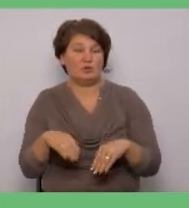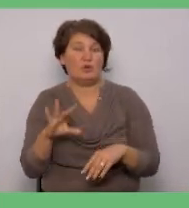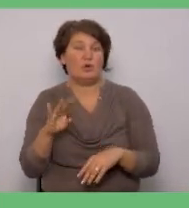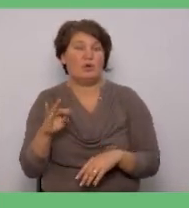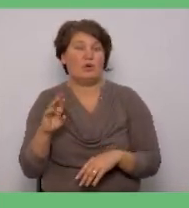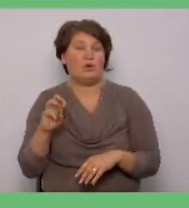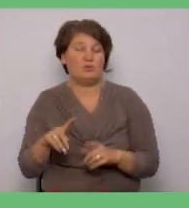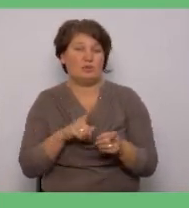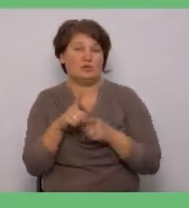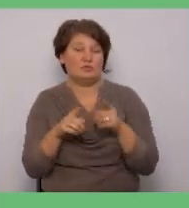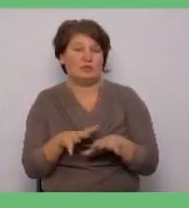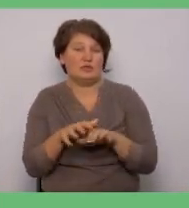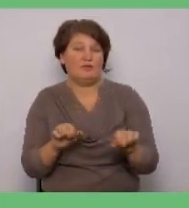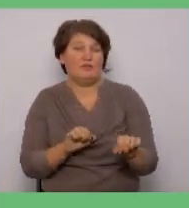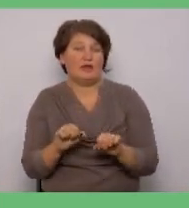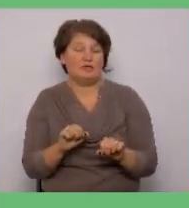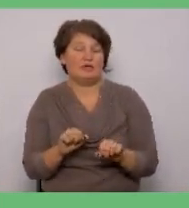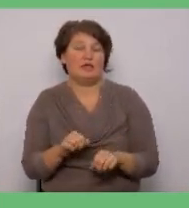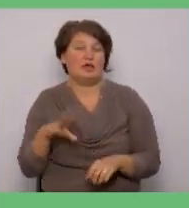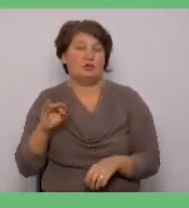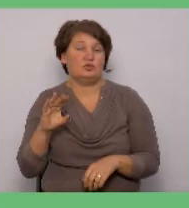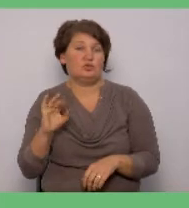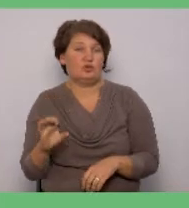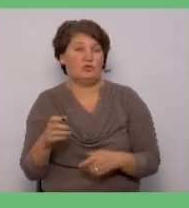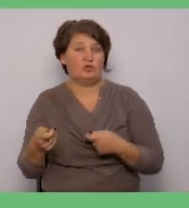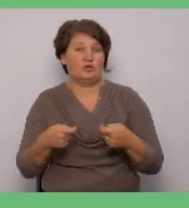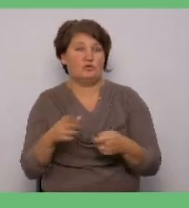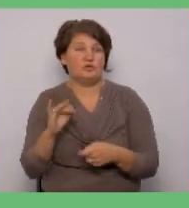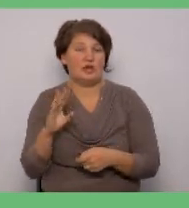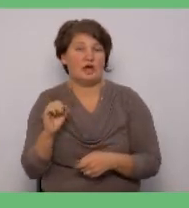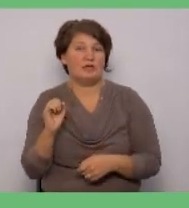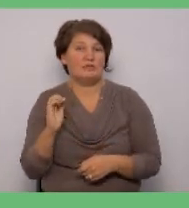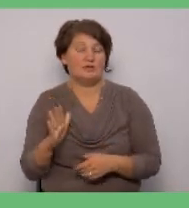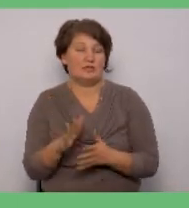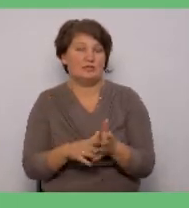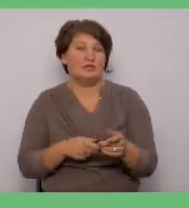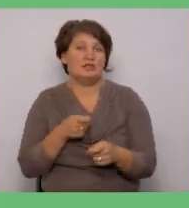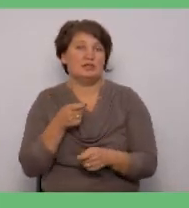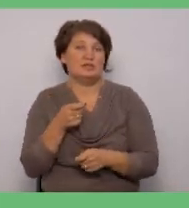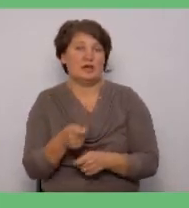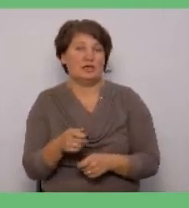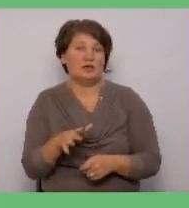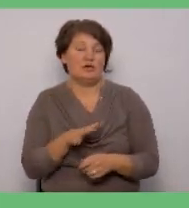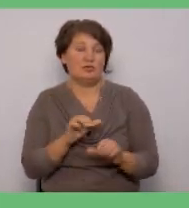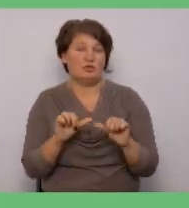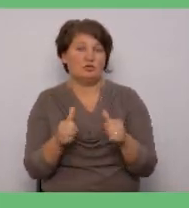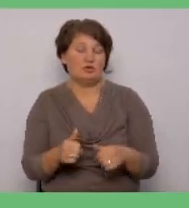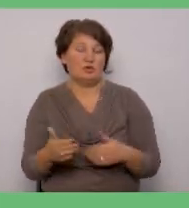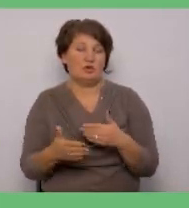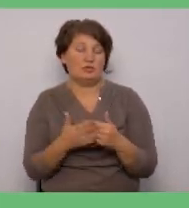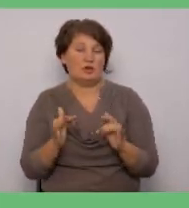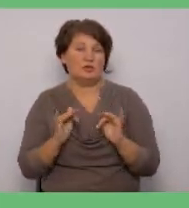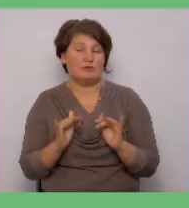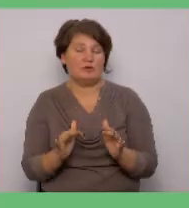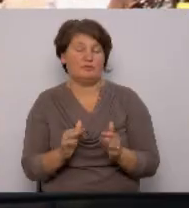підставою для зміни власника та керівника ТОВ «Торговий сервіс». Заяви до поліції стосовно саме рейдерського захоплення телефонного дзвінка не